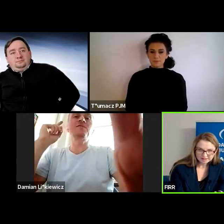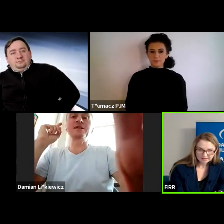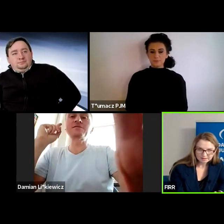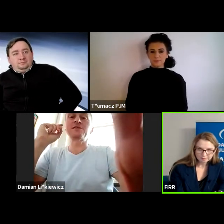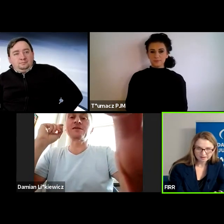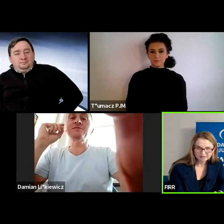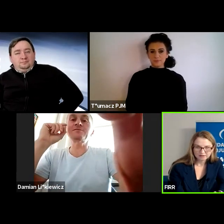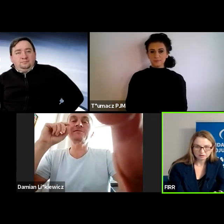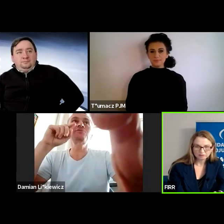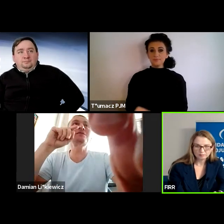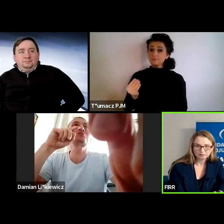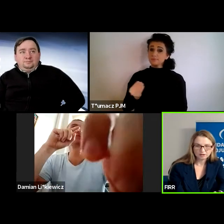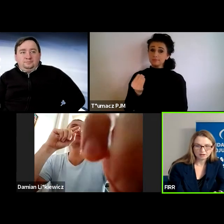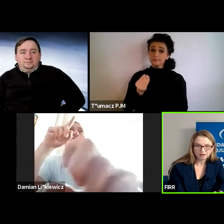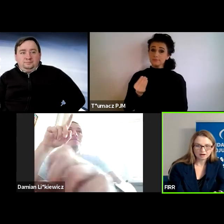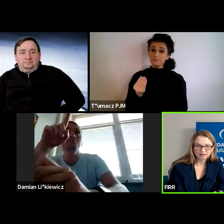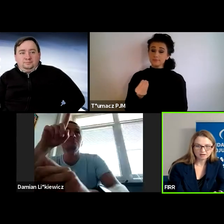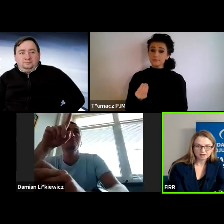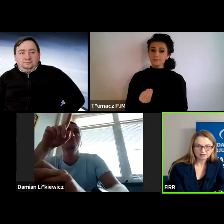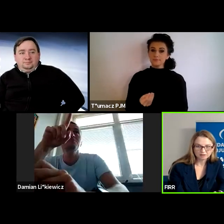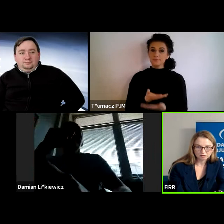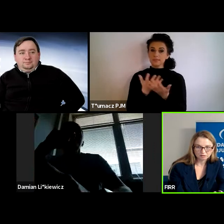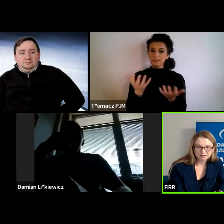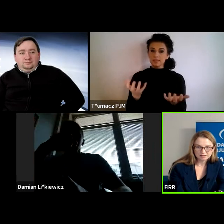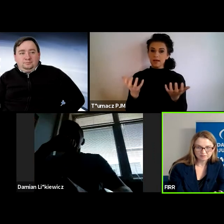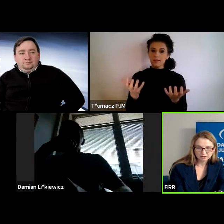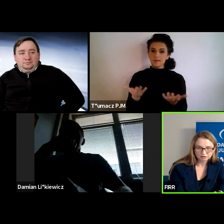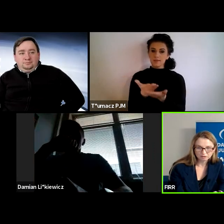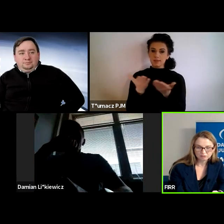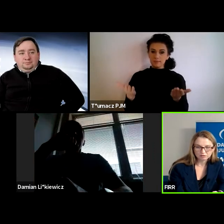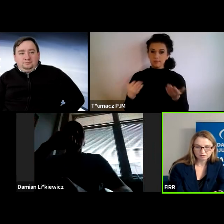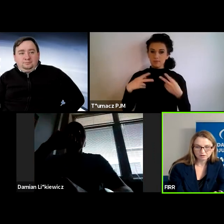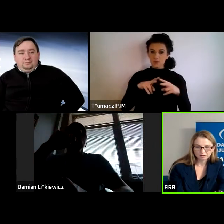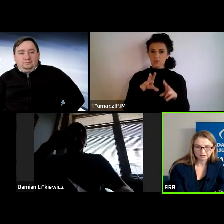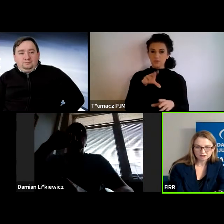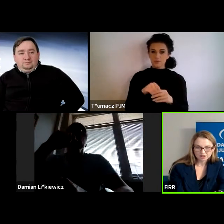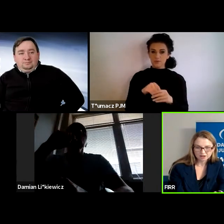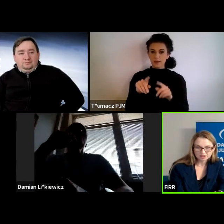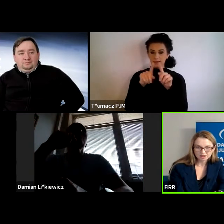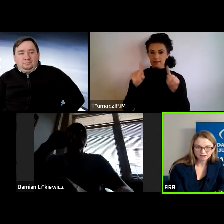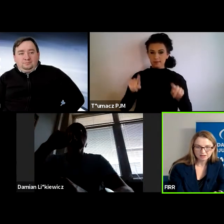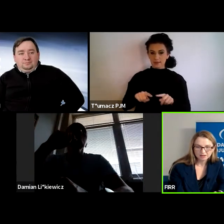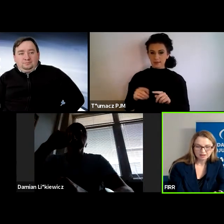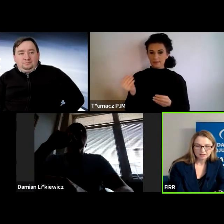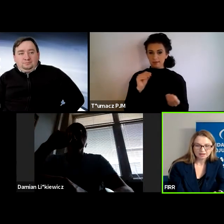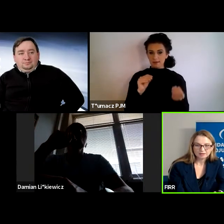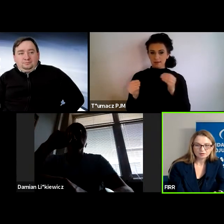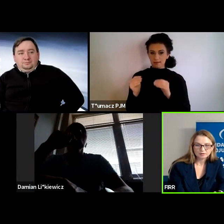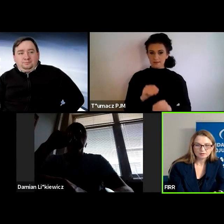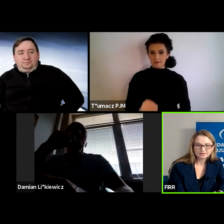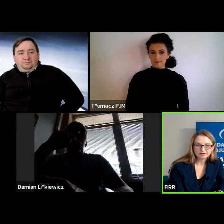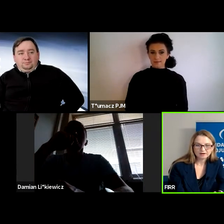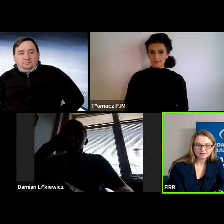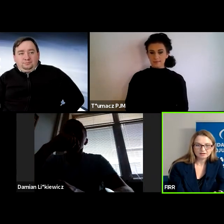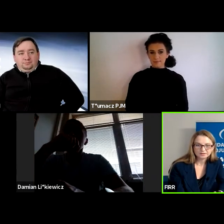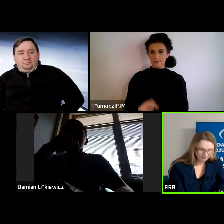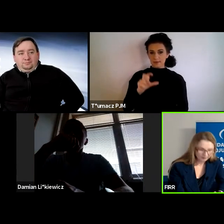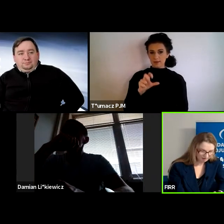Jeszcze raz zachęcam Państwa do wypełnienia ankiety, która jest w linku na czacie. Proszę